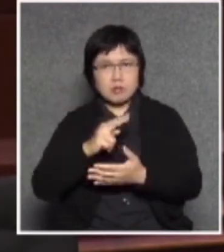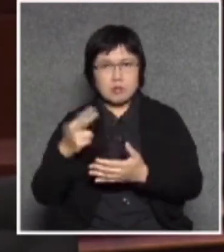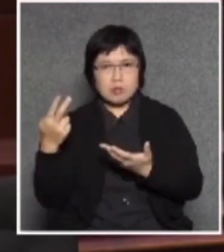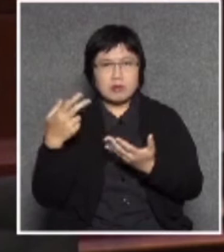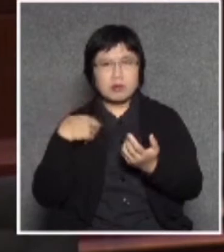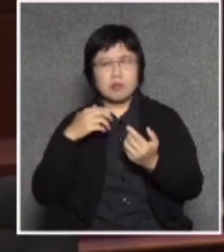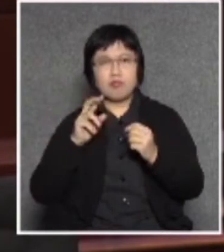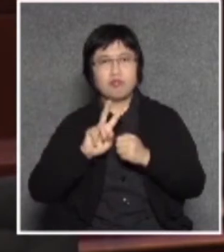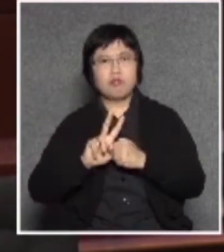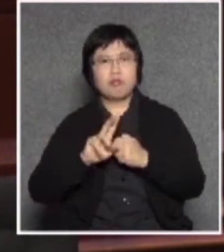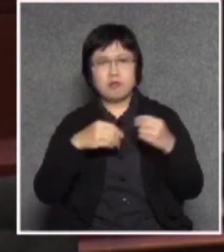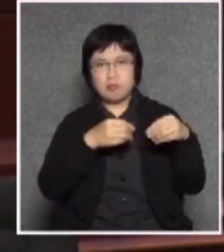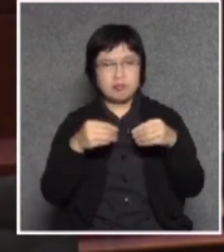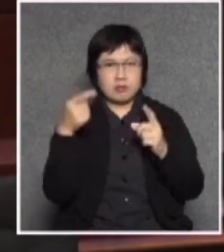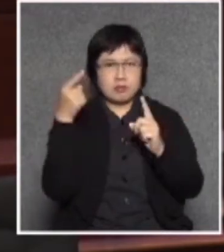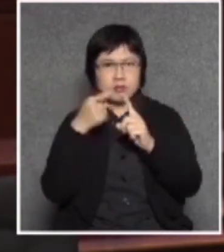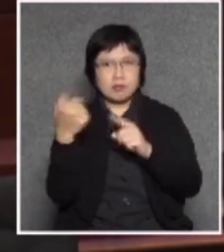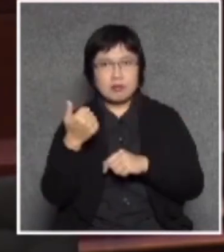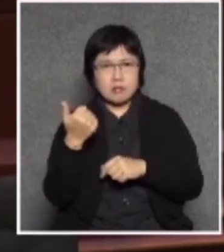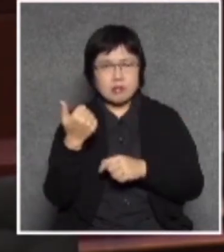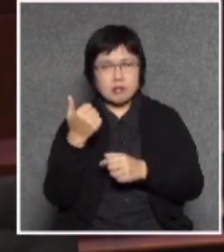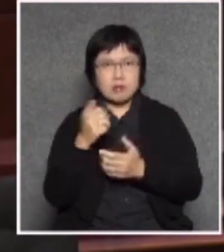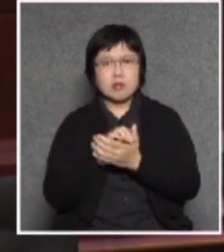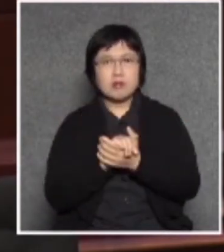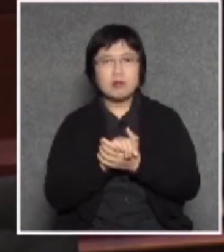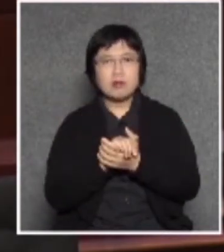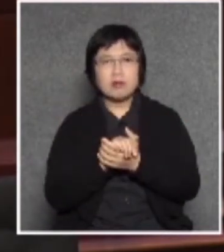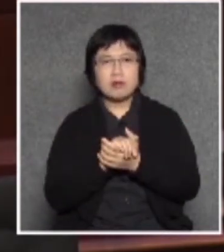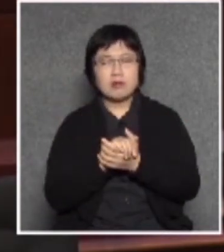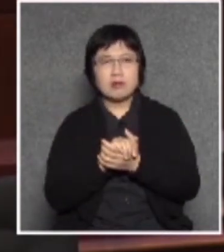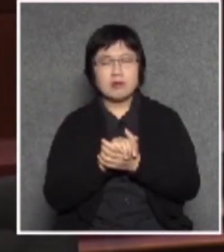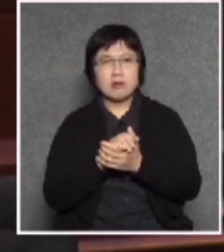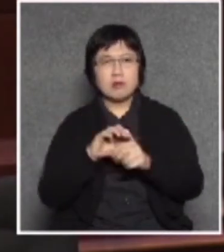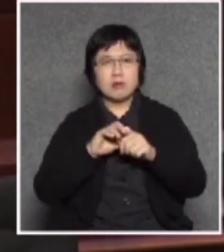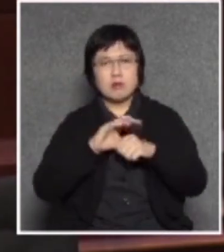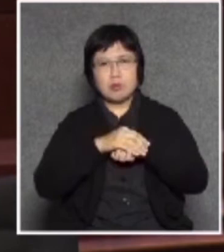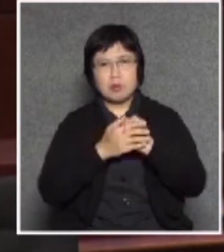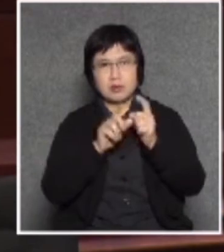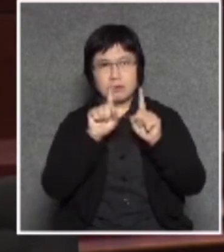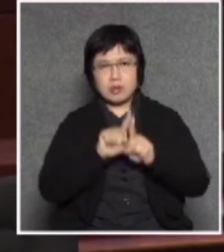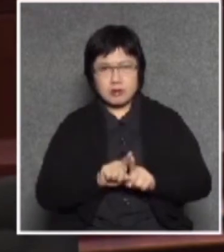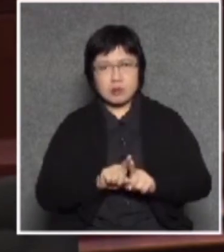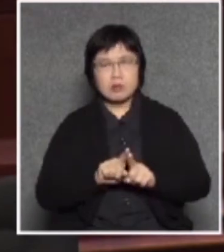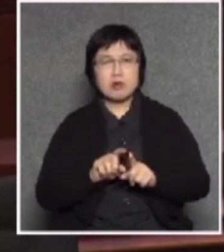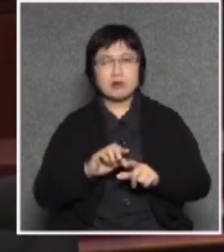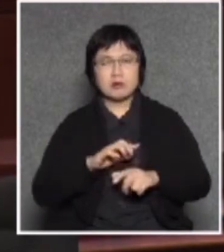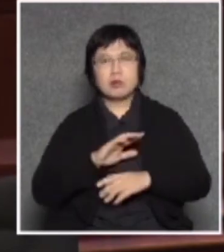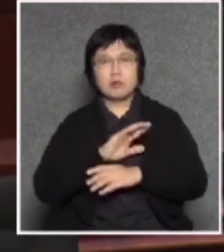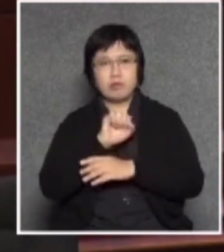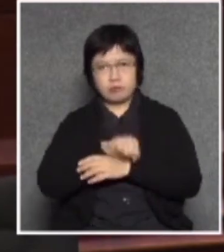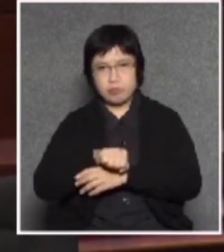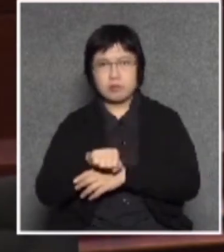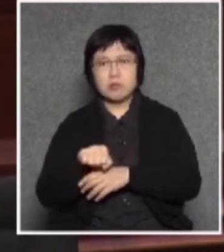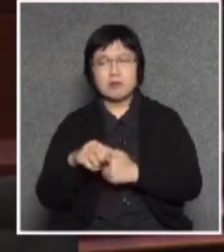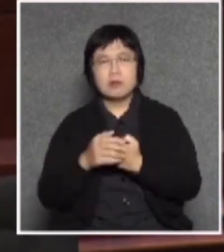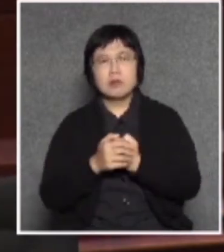至同樣的教育目標，亦都能夠達至國際標準和得到認可，以及是